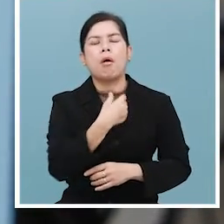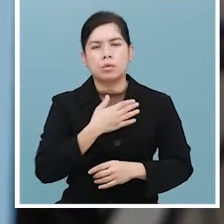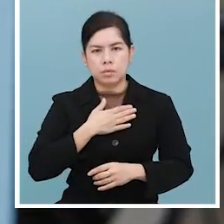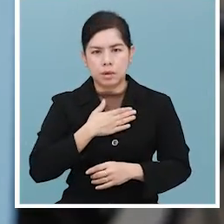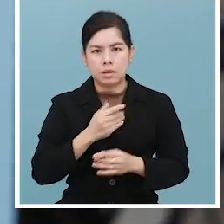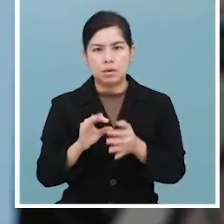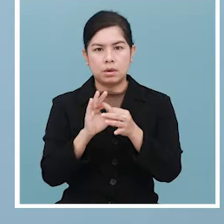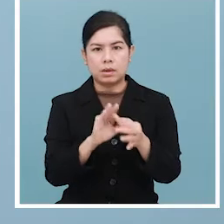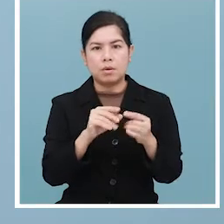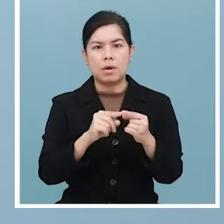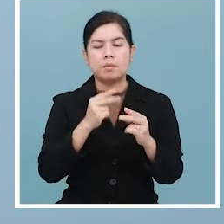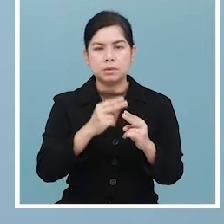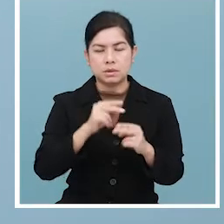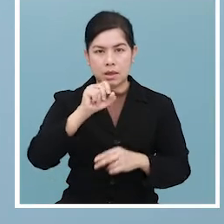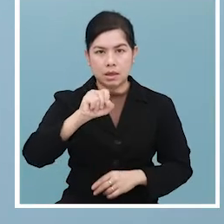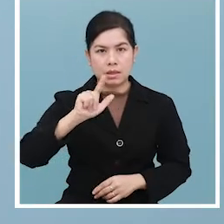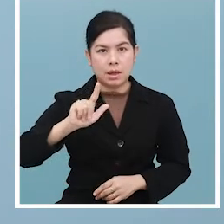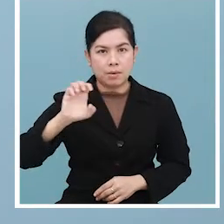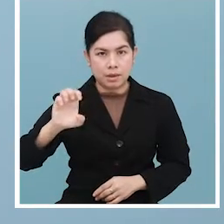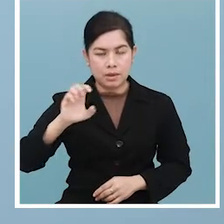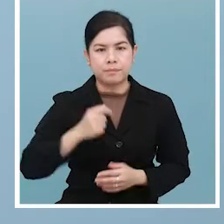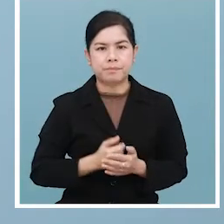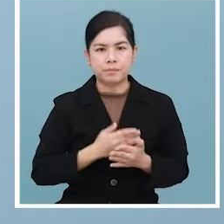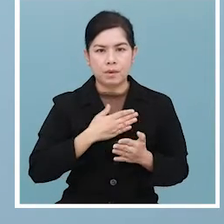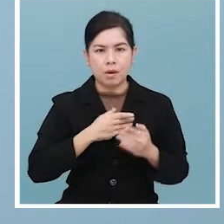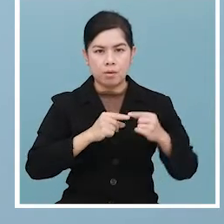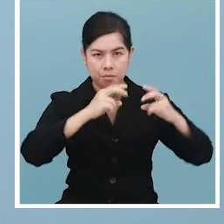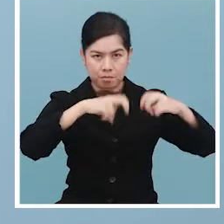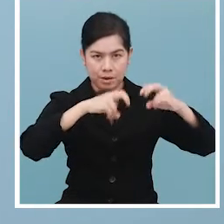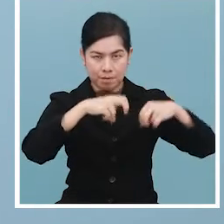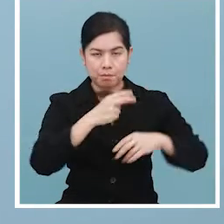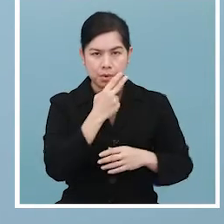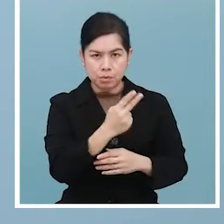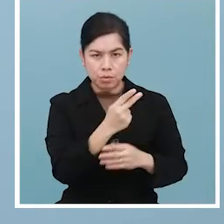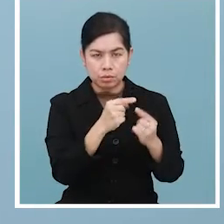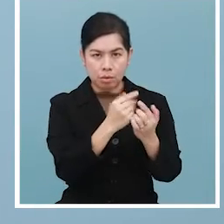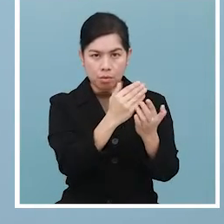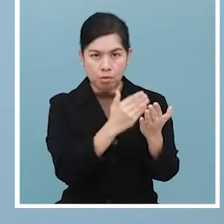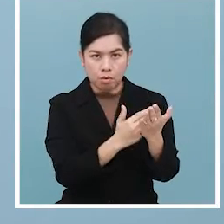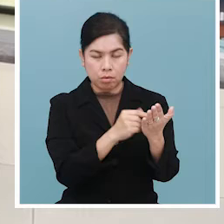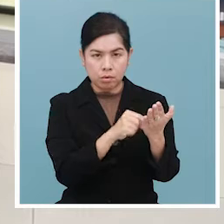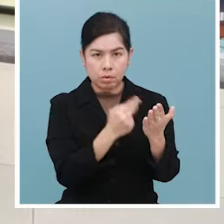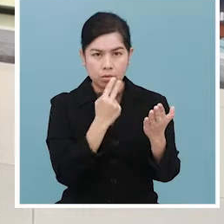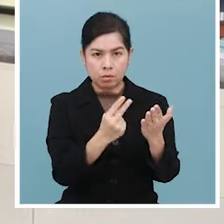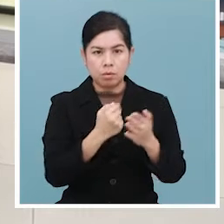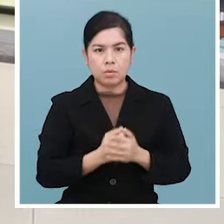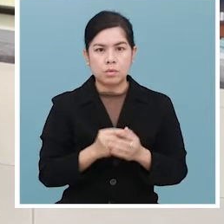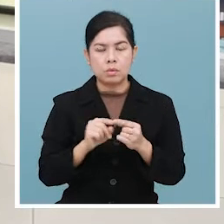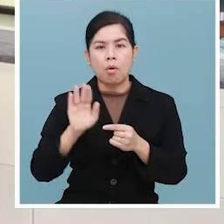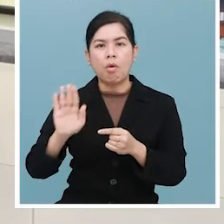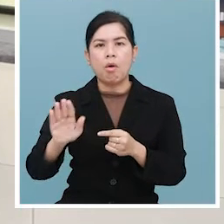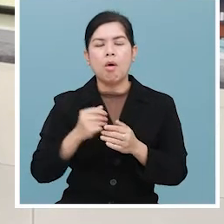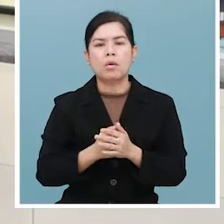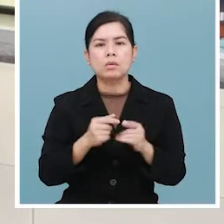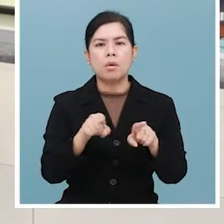ดเนี่ยมาจาก SLE แต่อันหาข้อมูลพี่มาก่อนที่พี่จะเป็นอย่างทุกวันนี้เนี่ยโอ้โหพี่สุดตรงมากสมัยสาวๆนี่แบบว่า